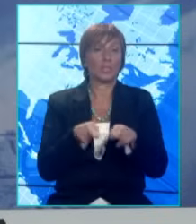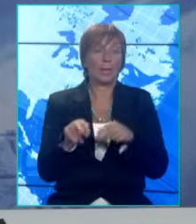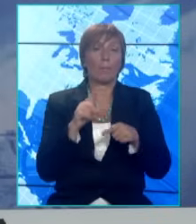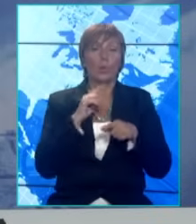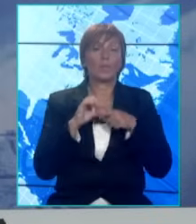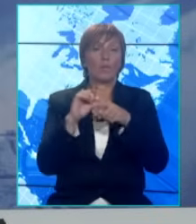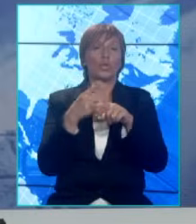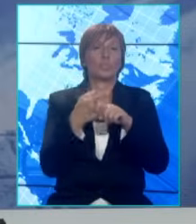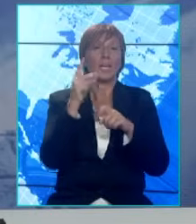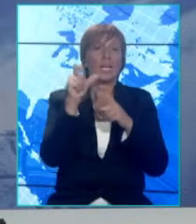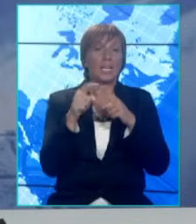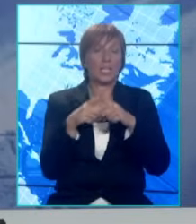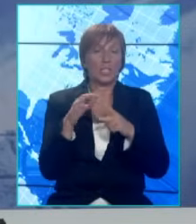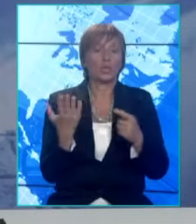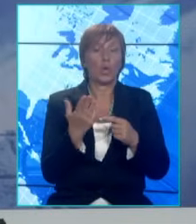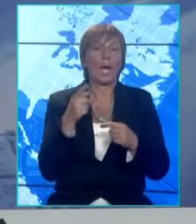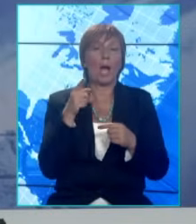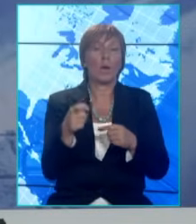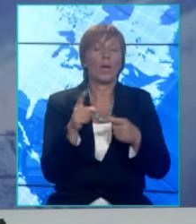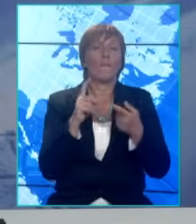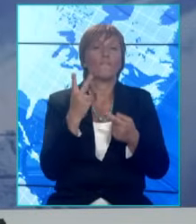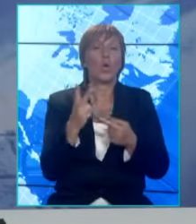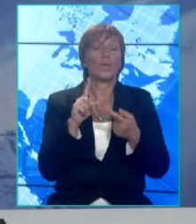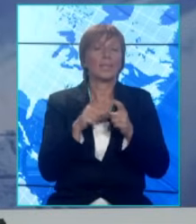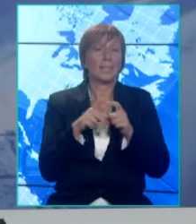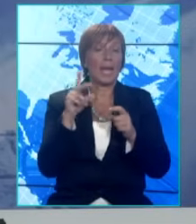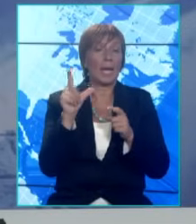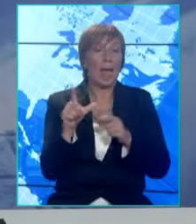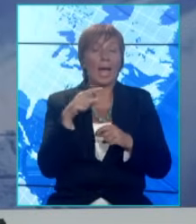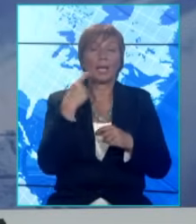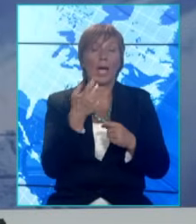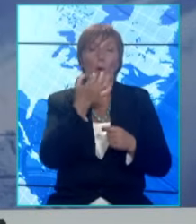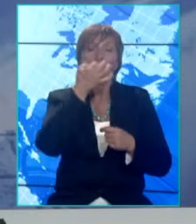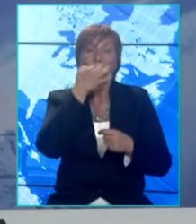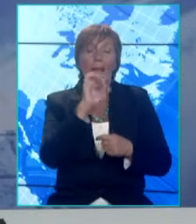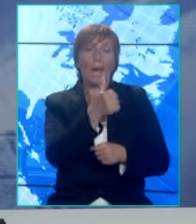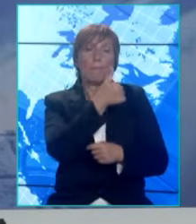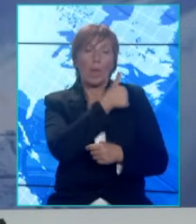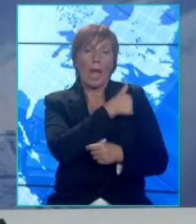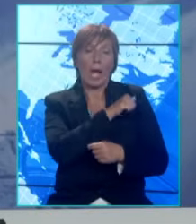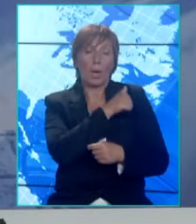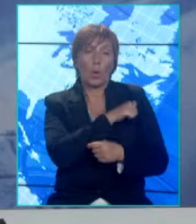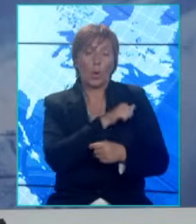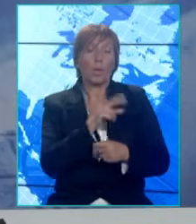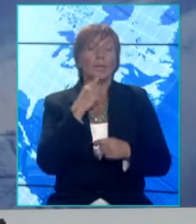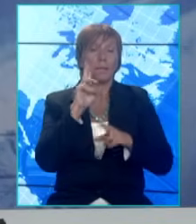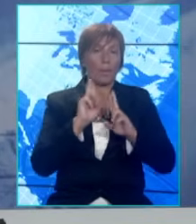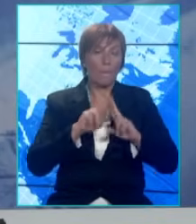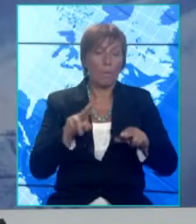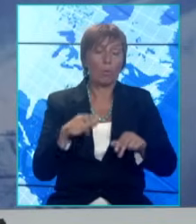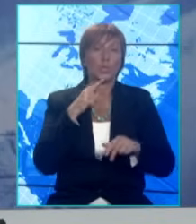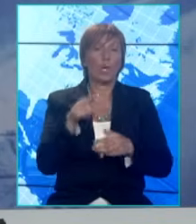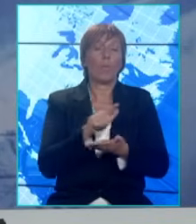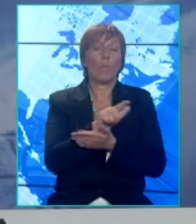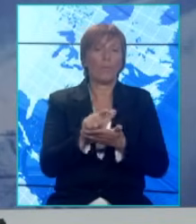gospođe Krišto, kao što je to gospođa upravo von der Leyen definirala kao najbolja godina integracijska, da je moguće dakle, i u ovom